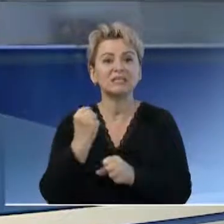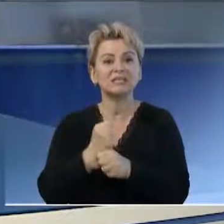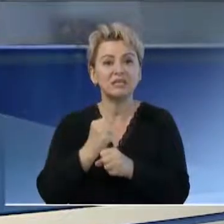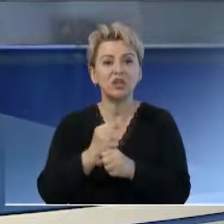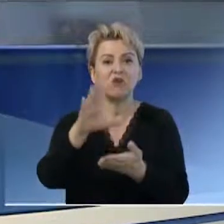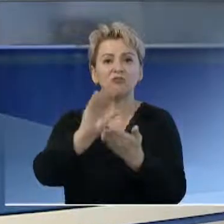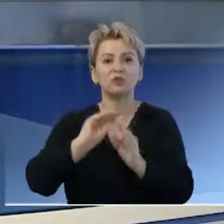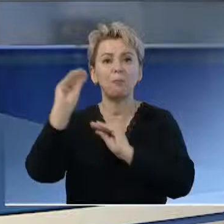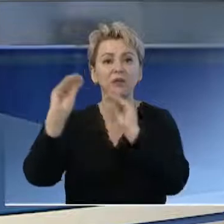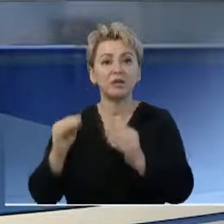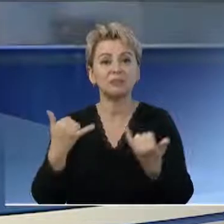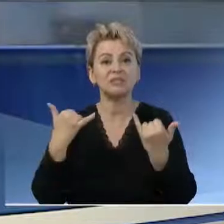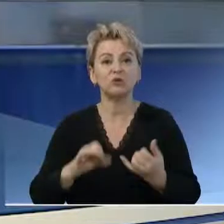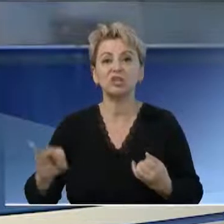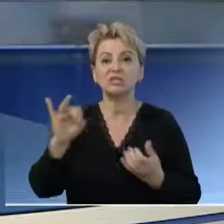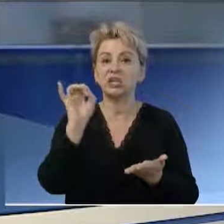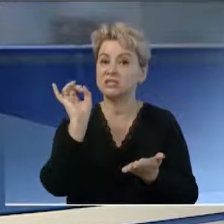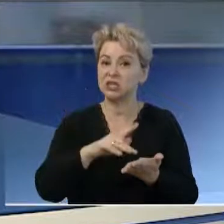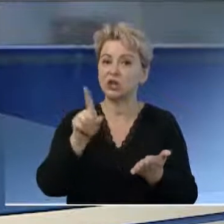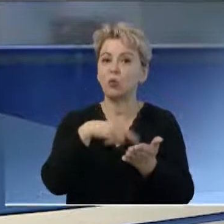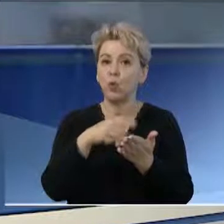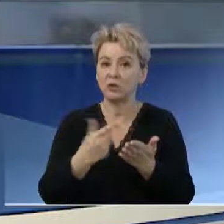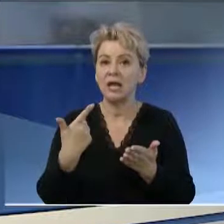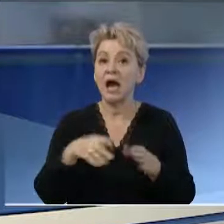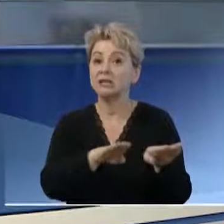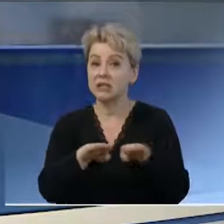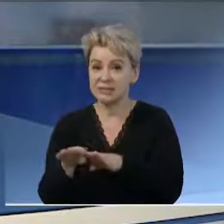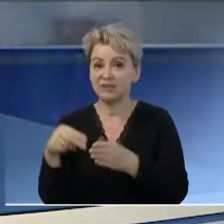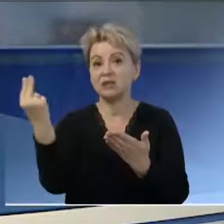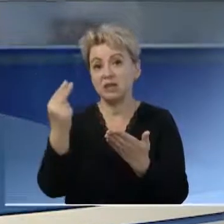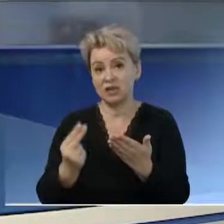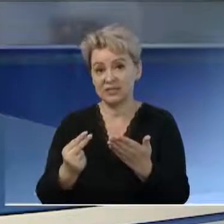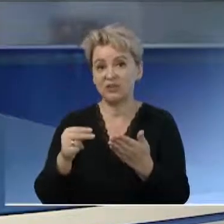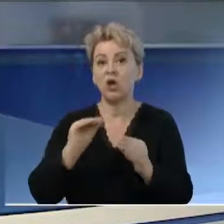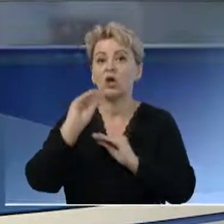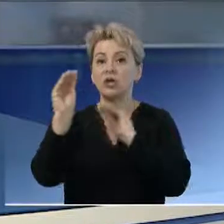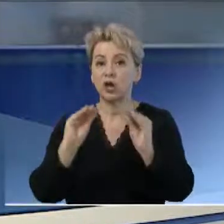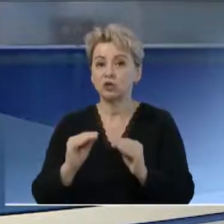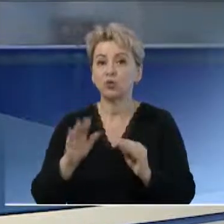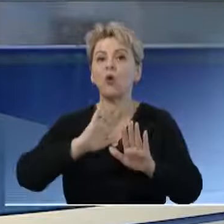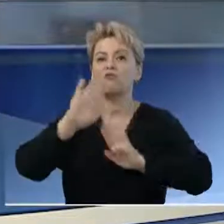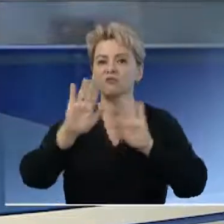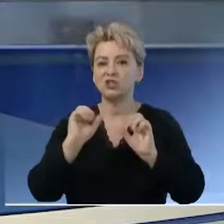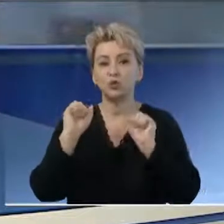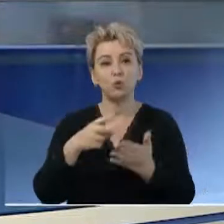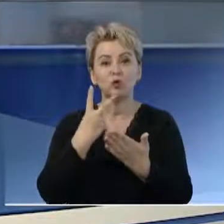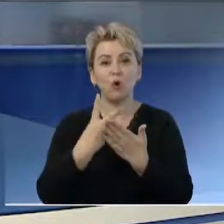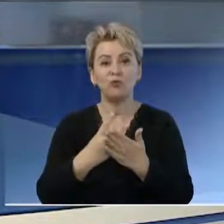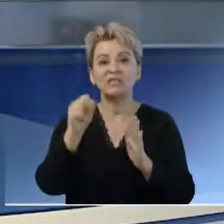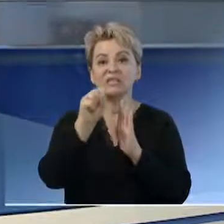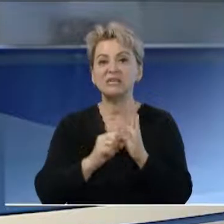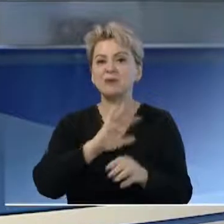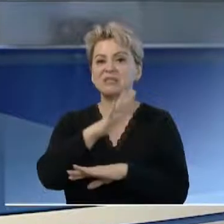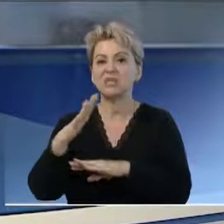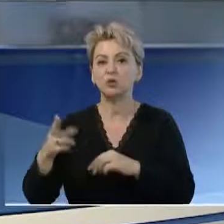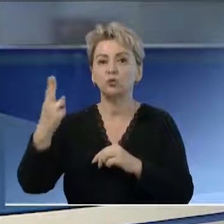смонтировала фотопанораму сегодняшнего исторического центра города. А для сравнения нарисовала графическую реконструкцию. Выставку можно увидеть в